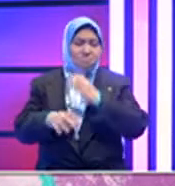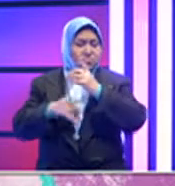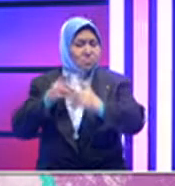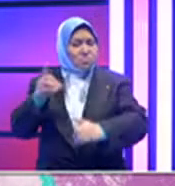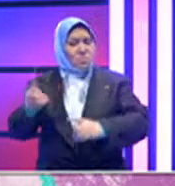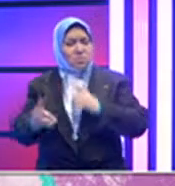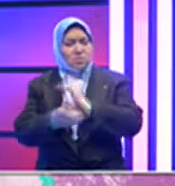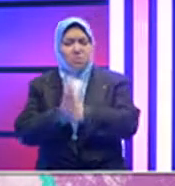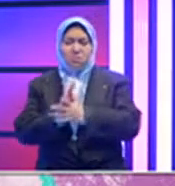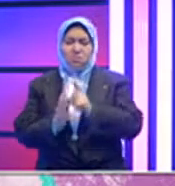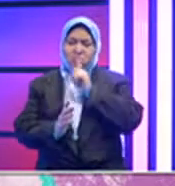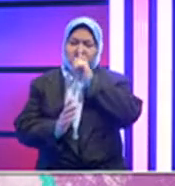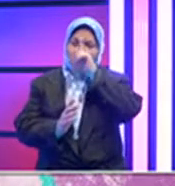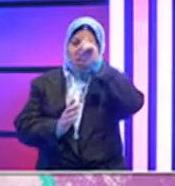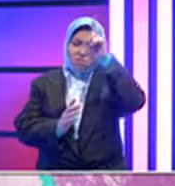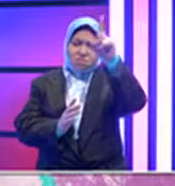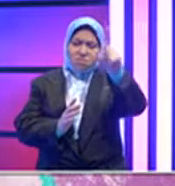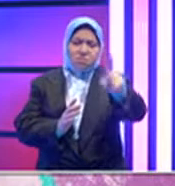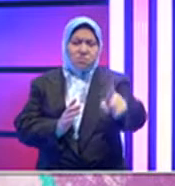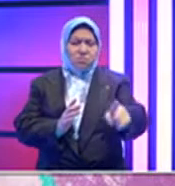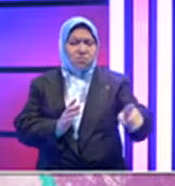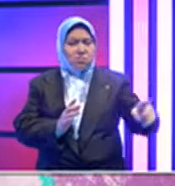huduhu mfin